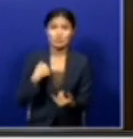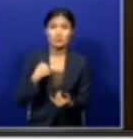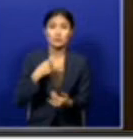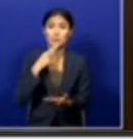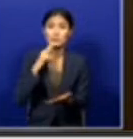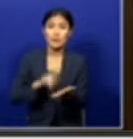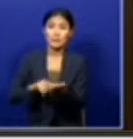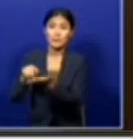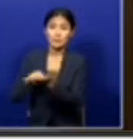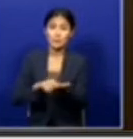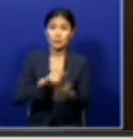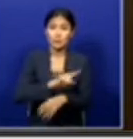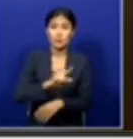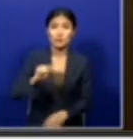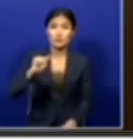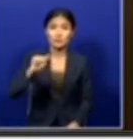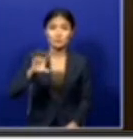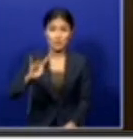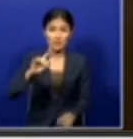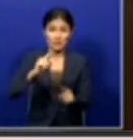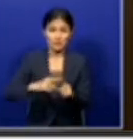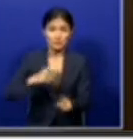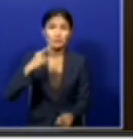28พฤษภาคมให้คืนเงิน